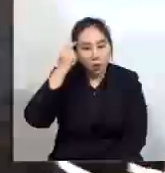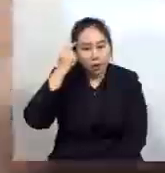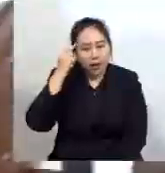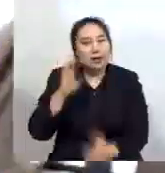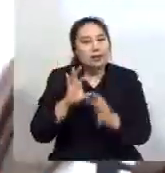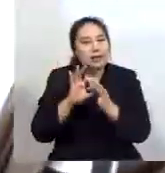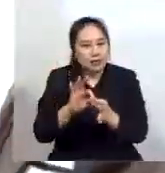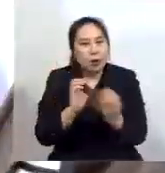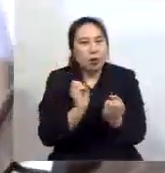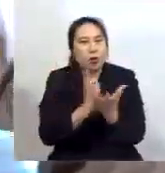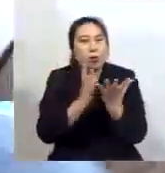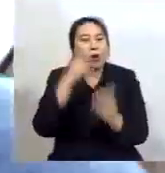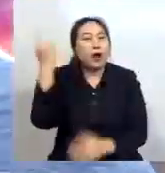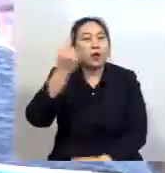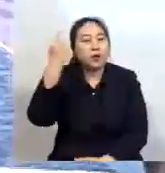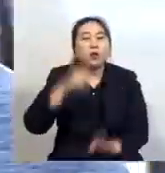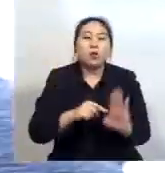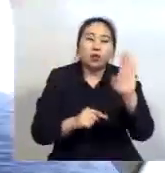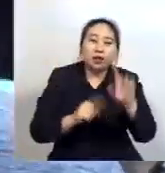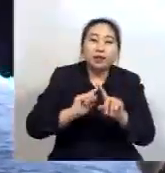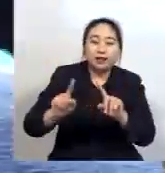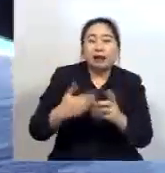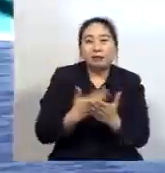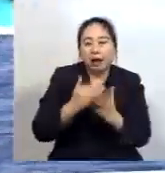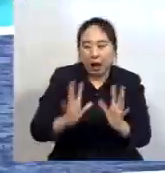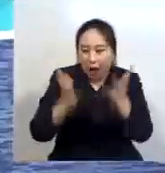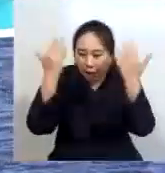ลกับอุตสาหกรรมการท่องเที่ยวทำให้เสียรายได้ไปกว่า